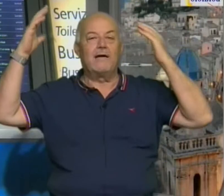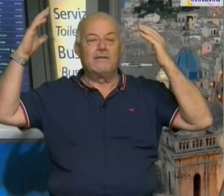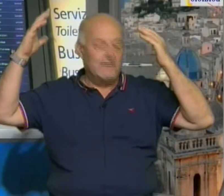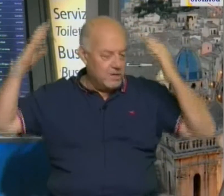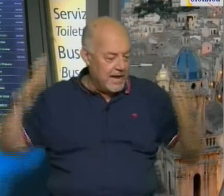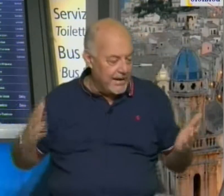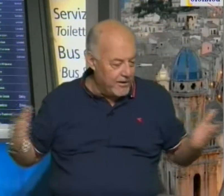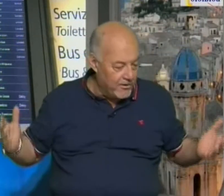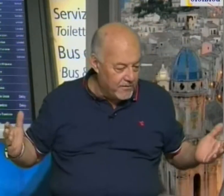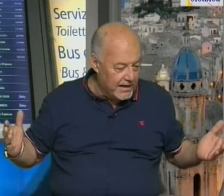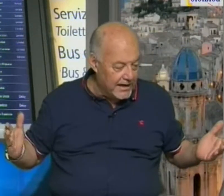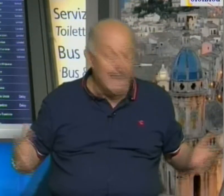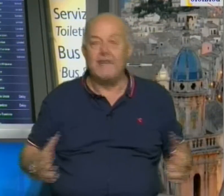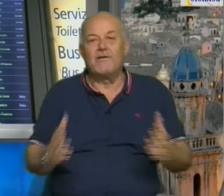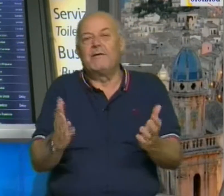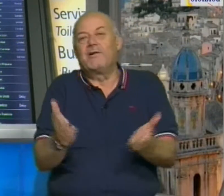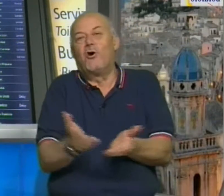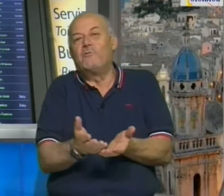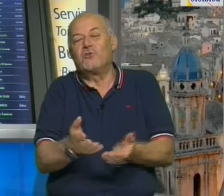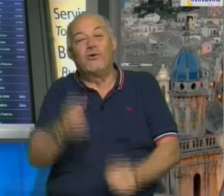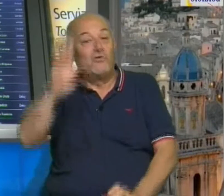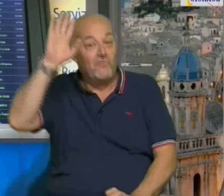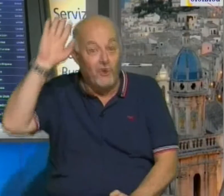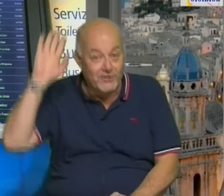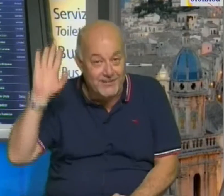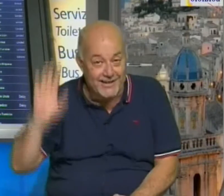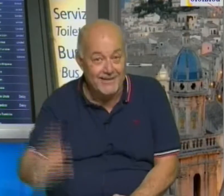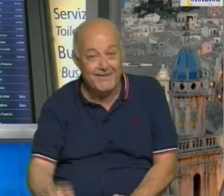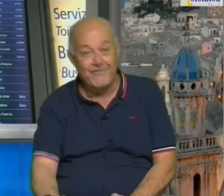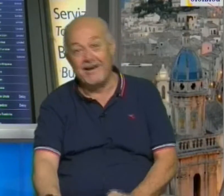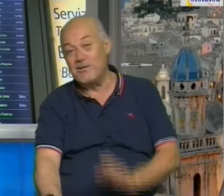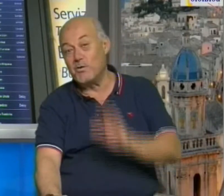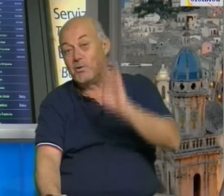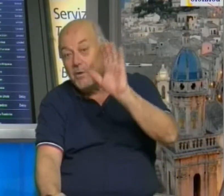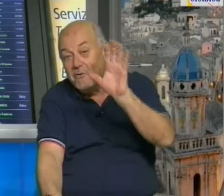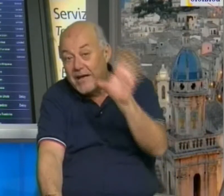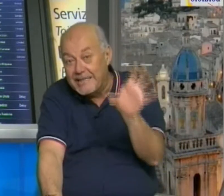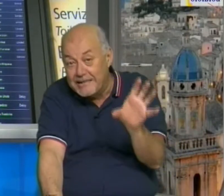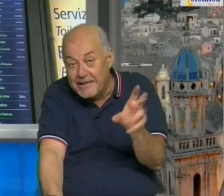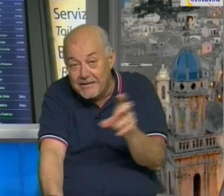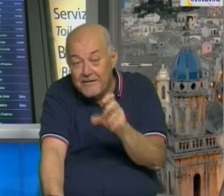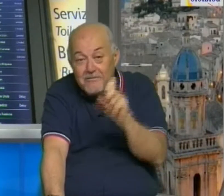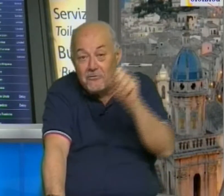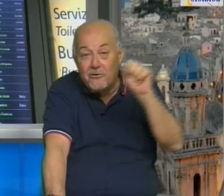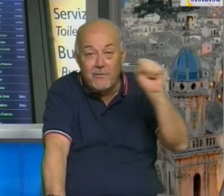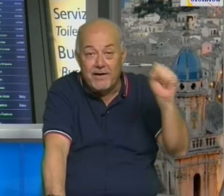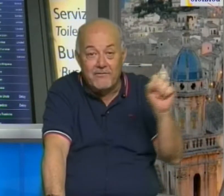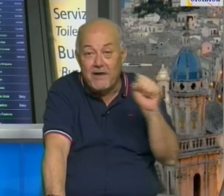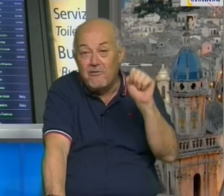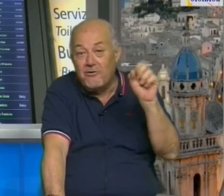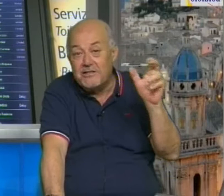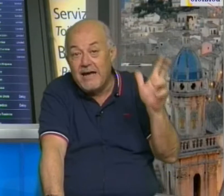Cazzarola, ce l'hanno a non finire e naturalmente Comiso, forse, farà i suoi due voletti, uno